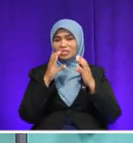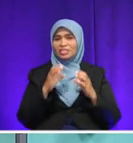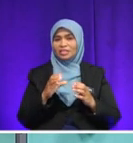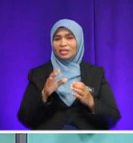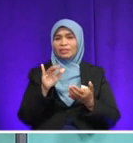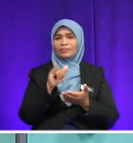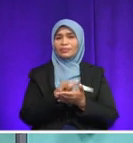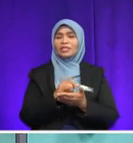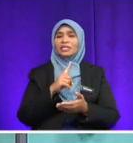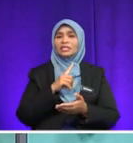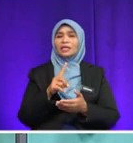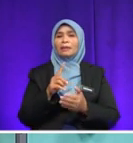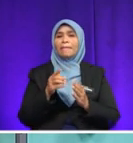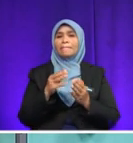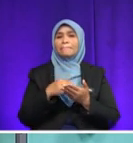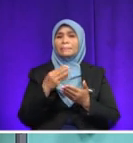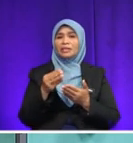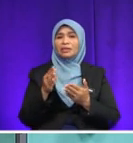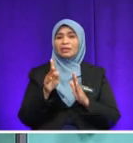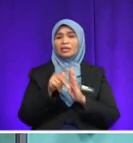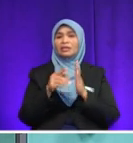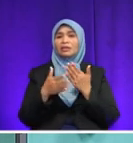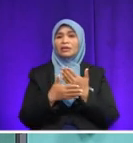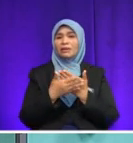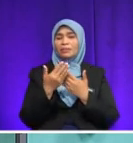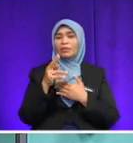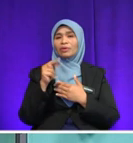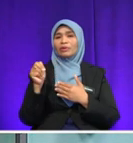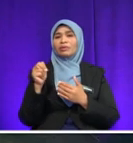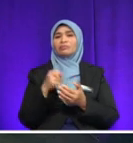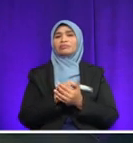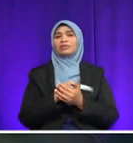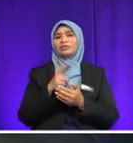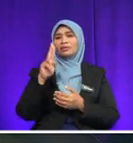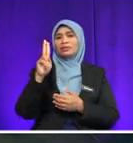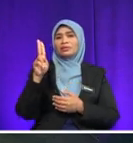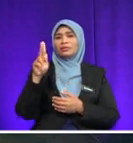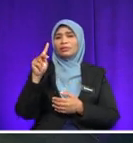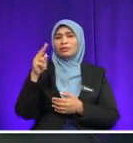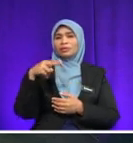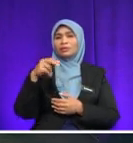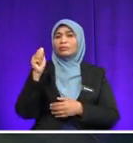Islam ini memberikan kelonggaran atau kita pakai apa tadi anak-anak